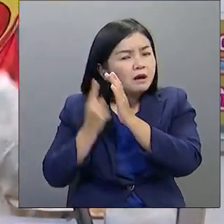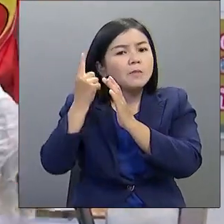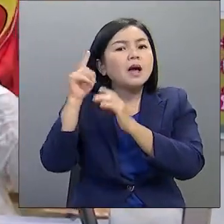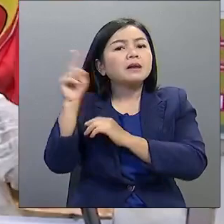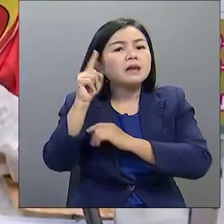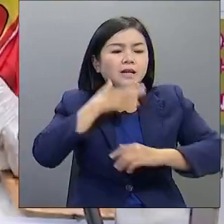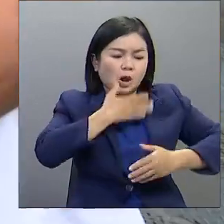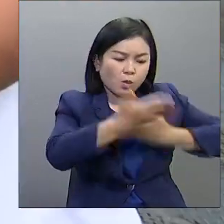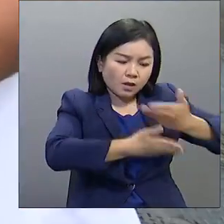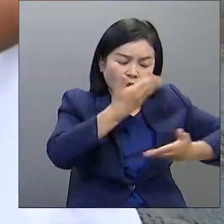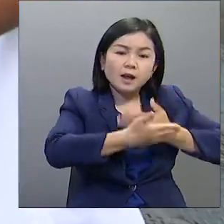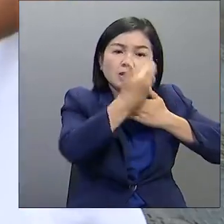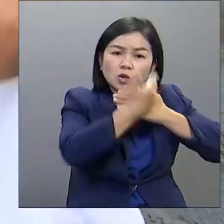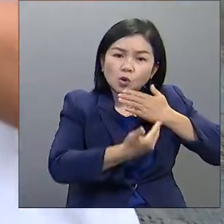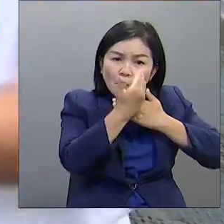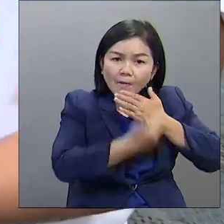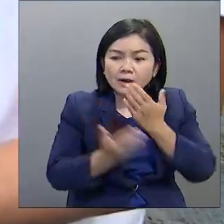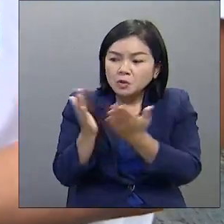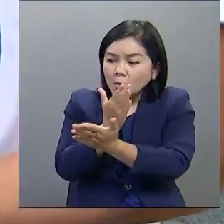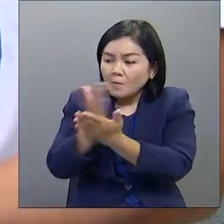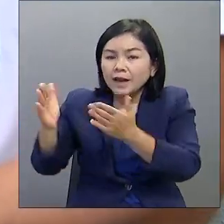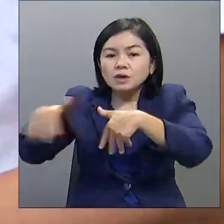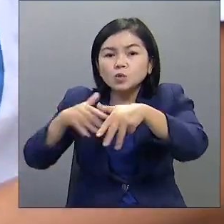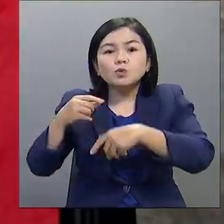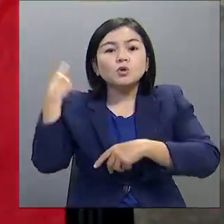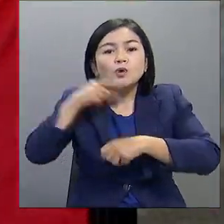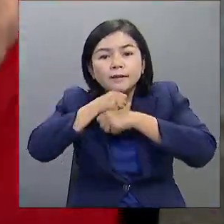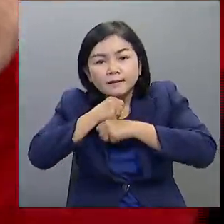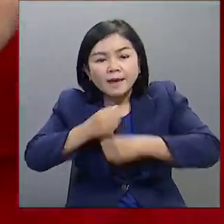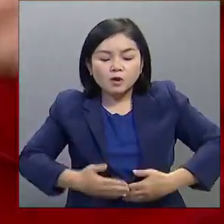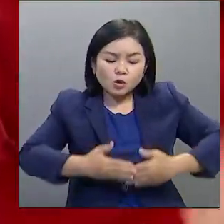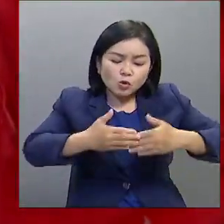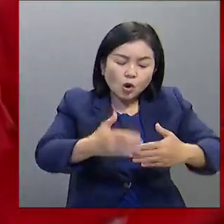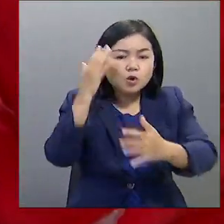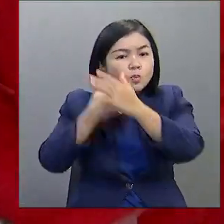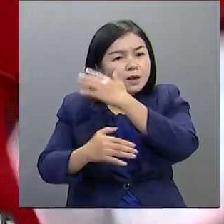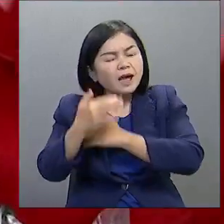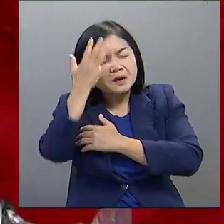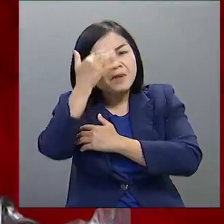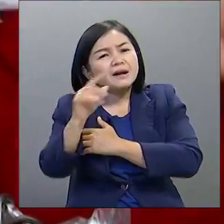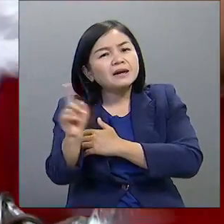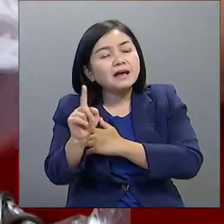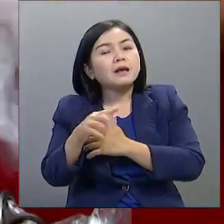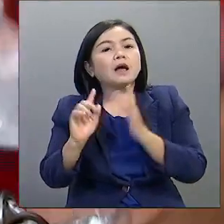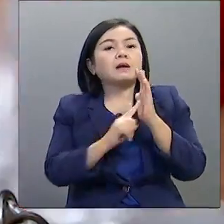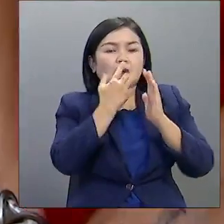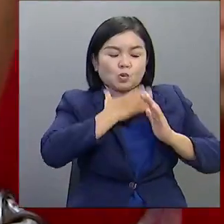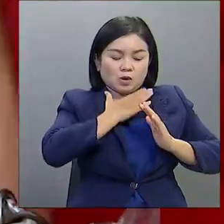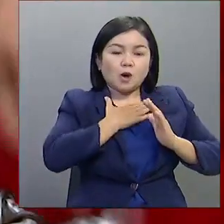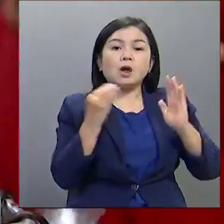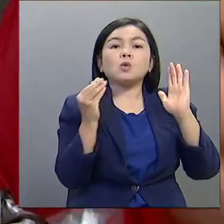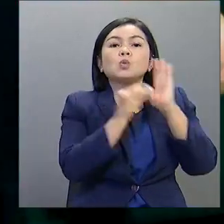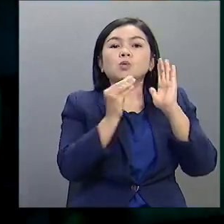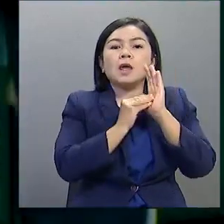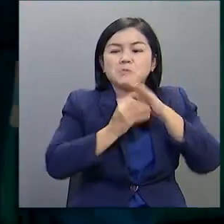ราขายขนมปังแล้วต้องแบ่งปันให้คนอื่นนะมันมีเรื่องราวความเป็นมาไงบ้างคะพี ่ตอนที่เข้ามากรุงเทพใหม่ๆโดนรัง